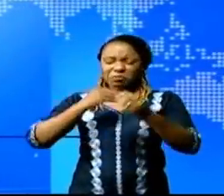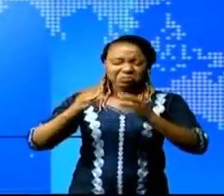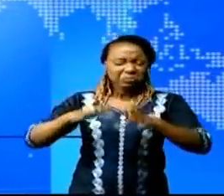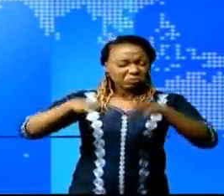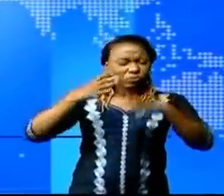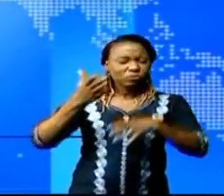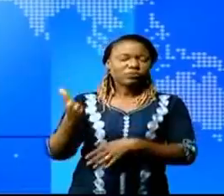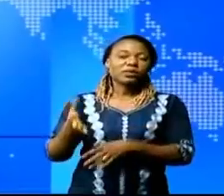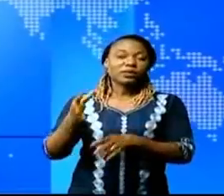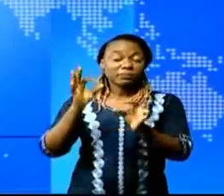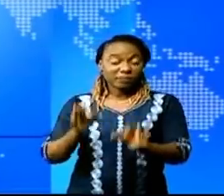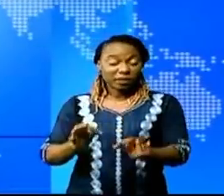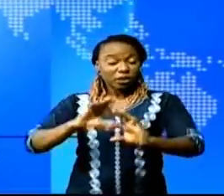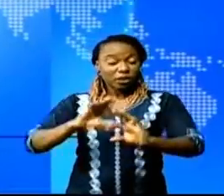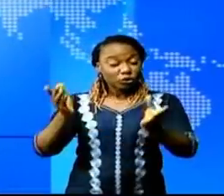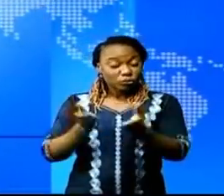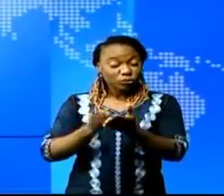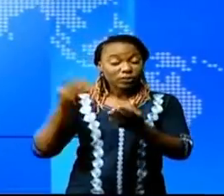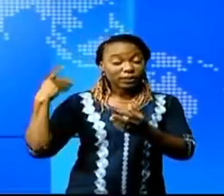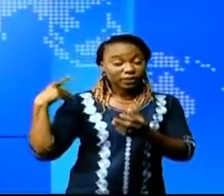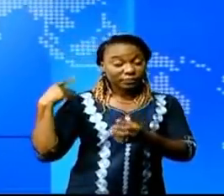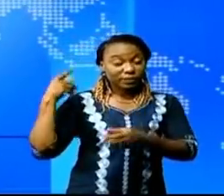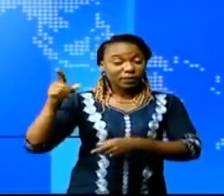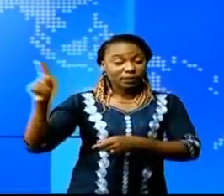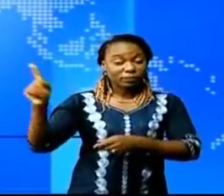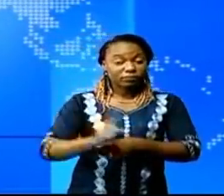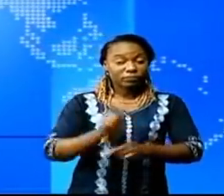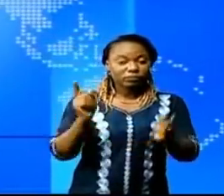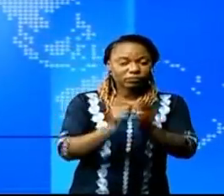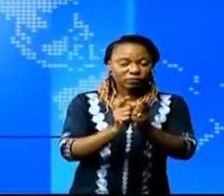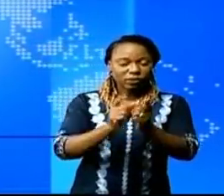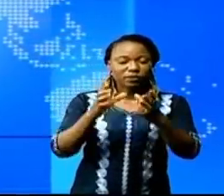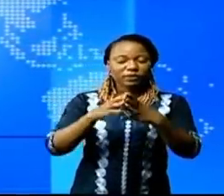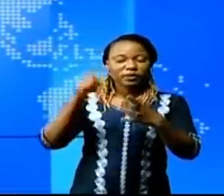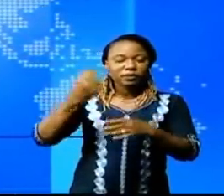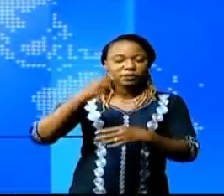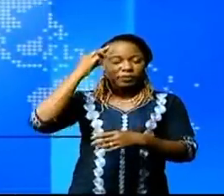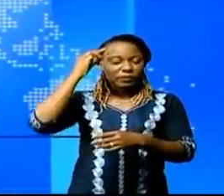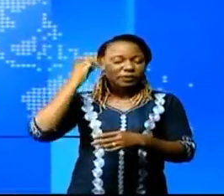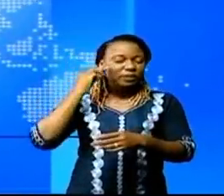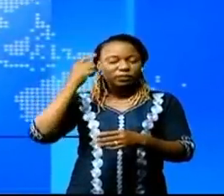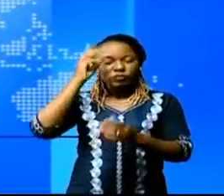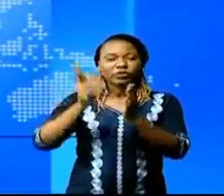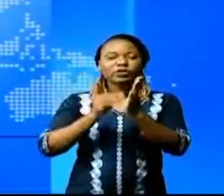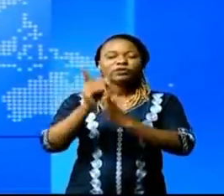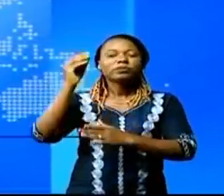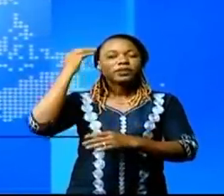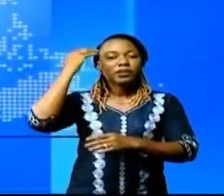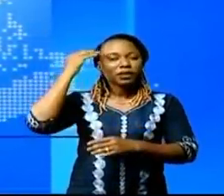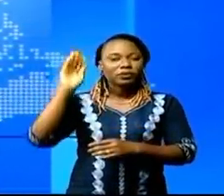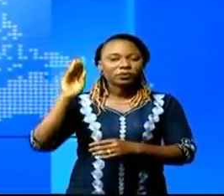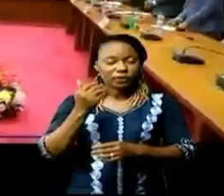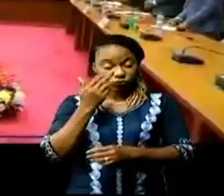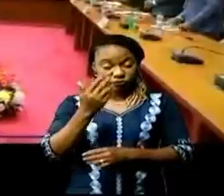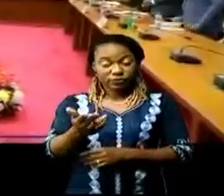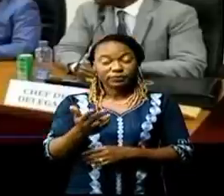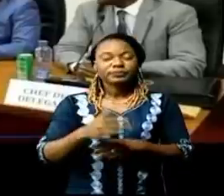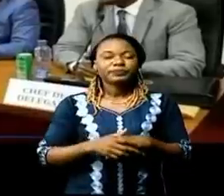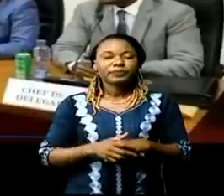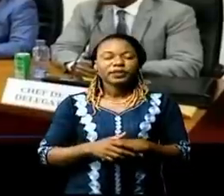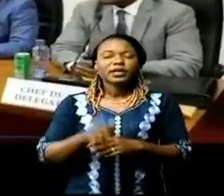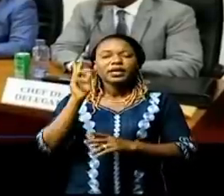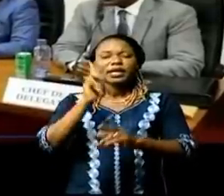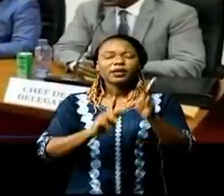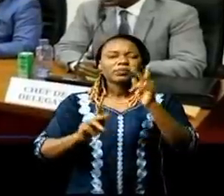étaient chez le Premier ministre Jean-Michel Samuel Kondé, plaider pour le développement de l'Équateur. La